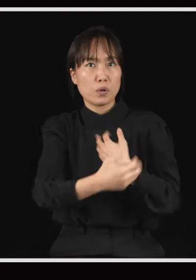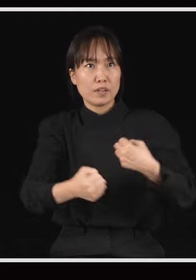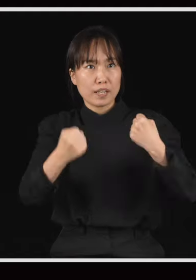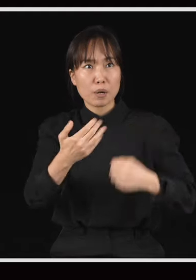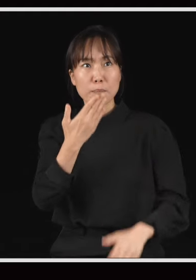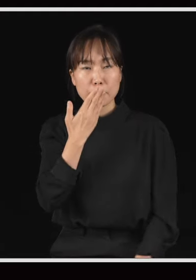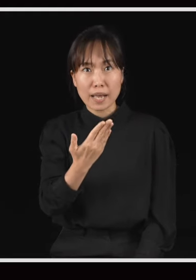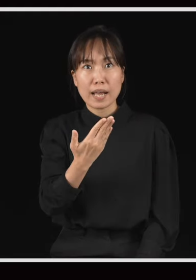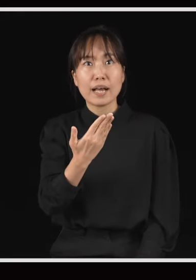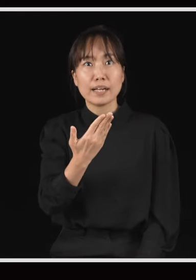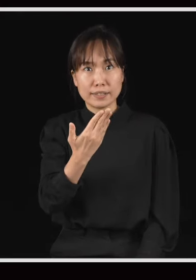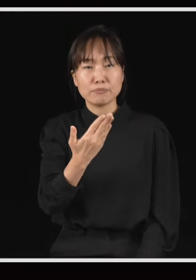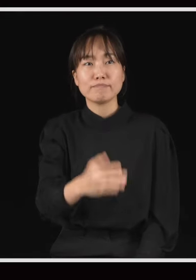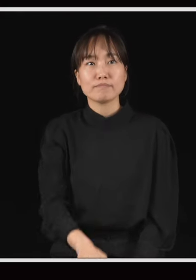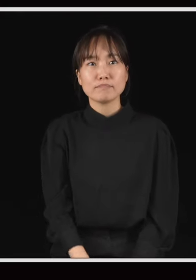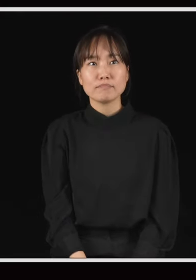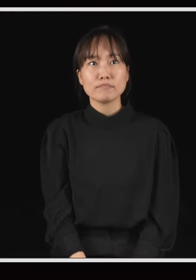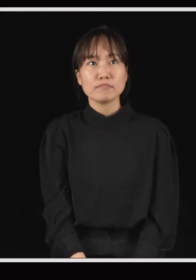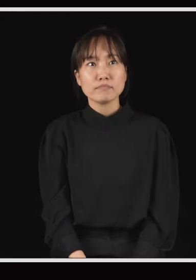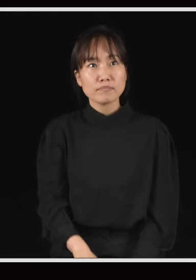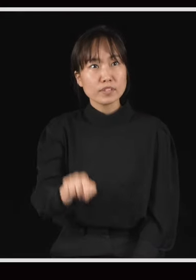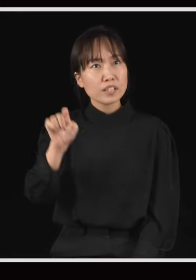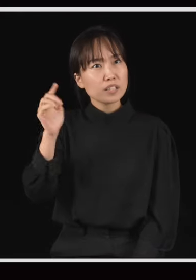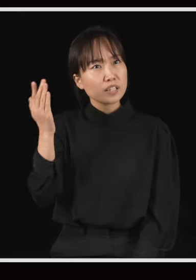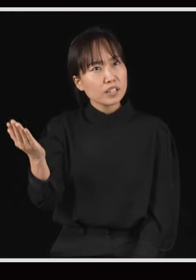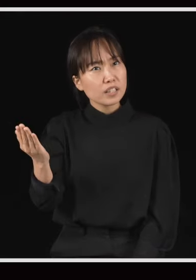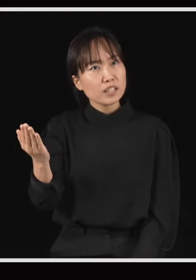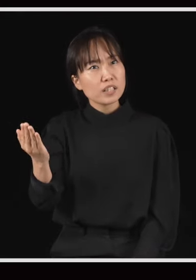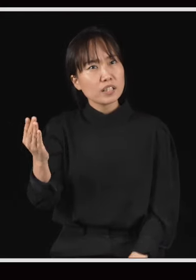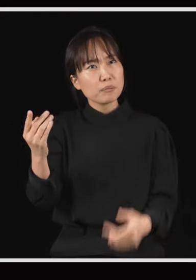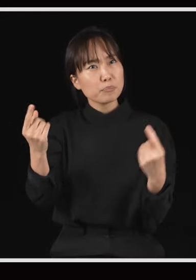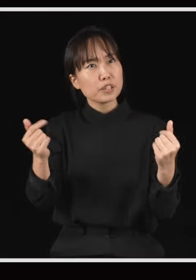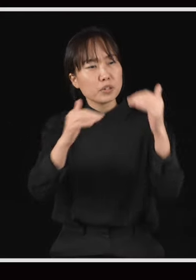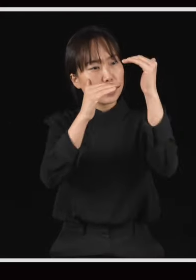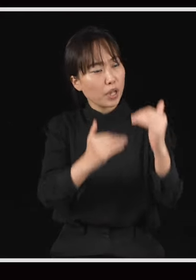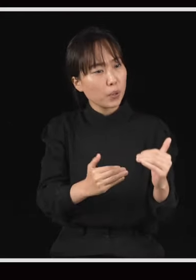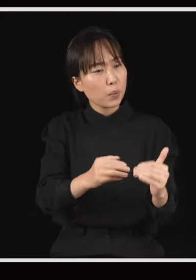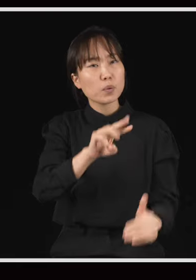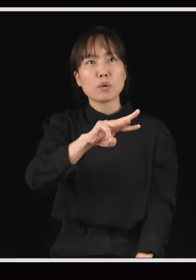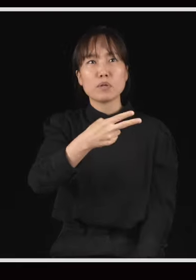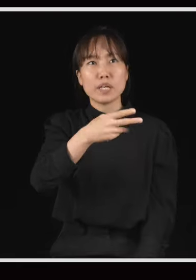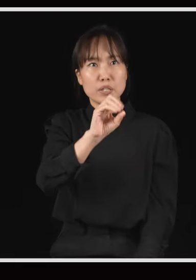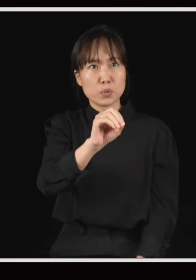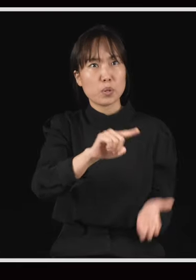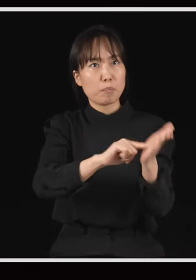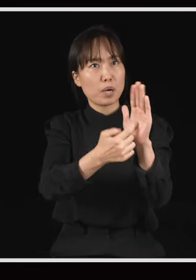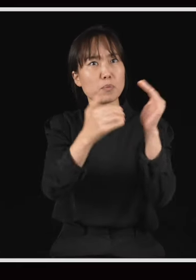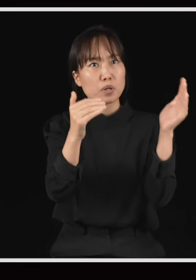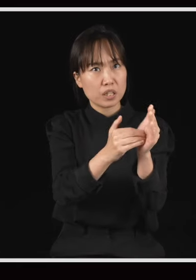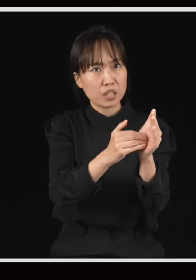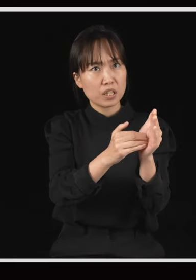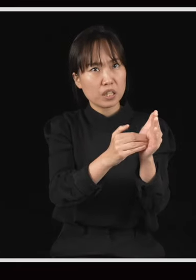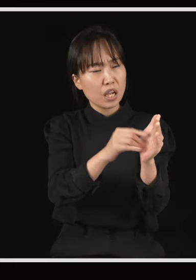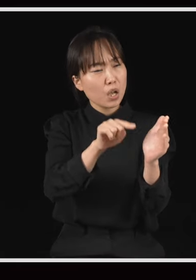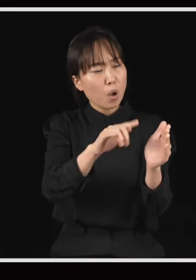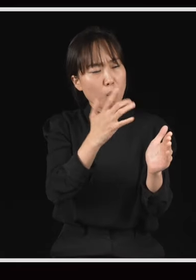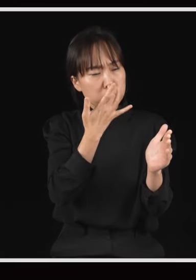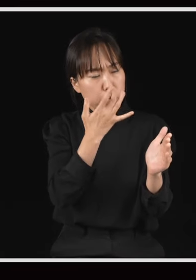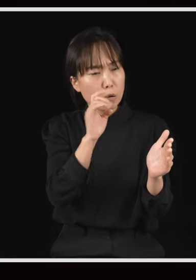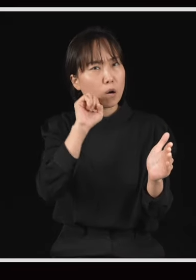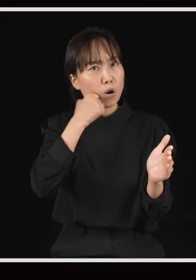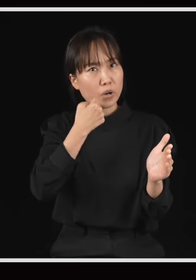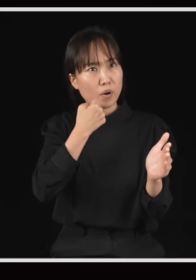드는, 이걸 실제로 근데 WHO에서 만든 아이코픽 그 매뉴얼 보면은 정말 어렵게 써 있어요. 그러니까 그거 보시지